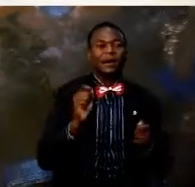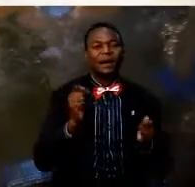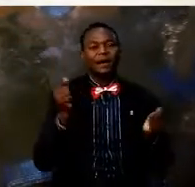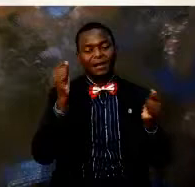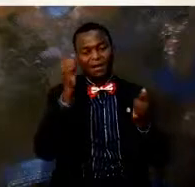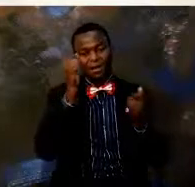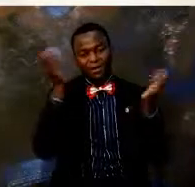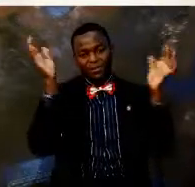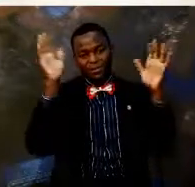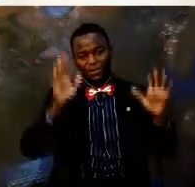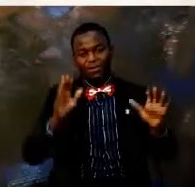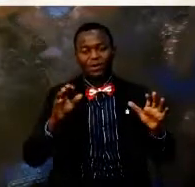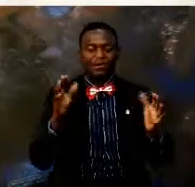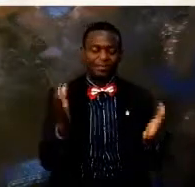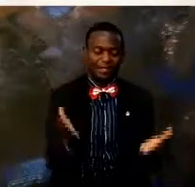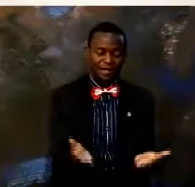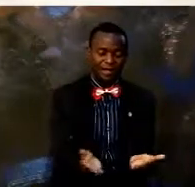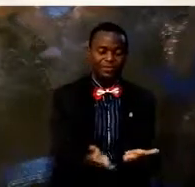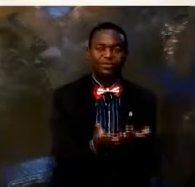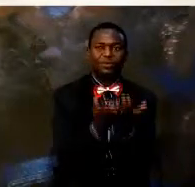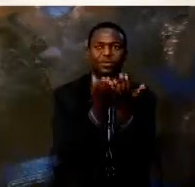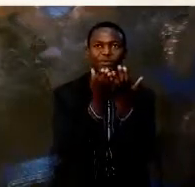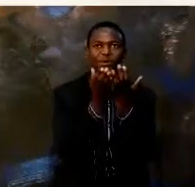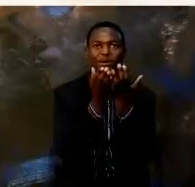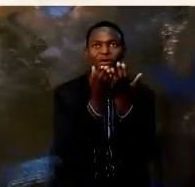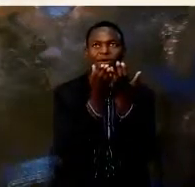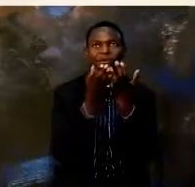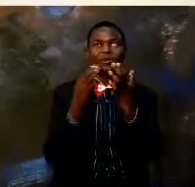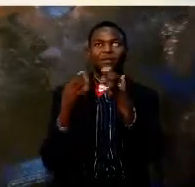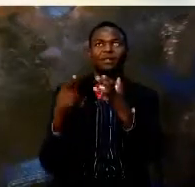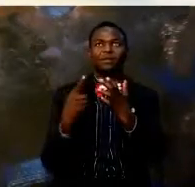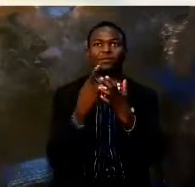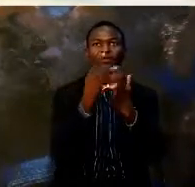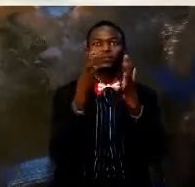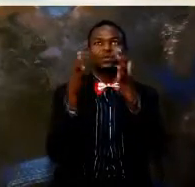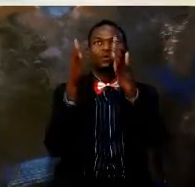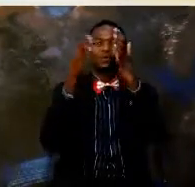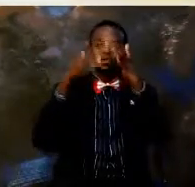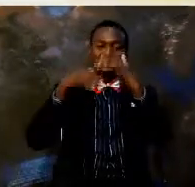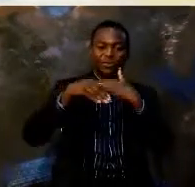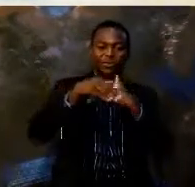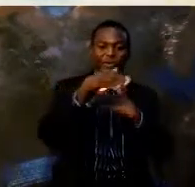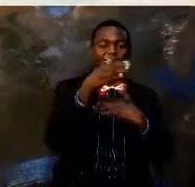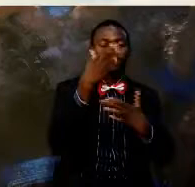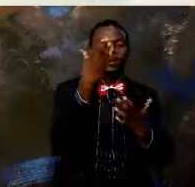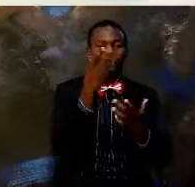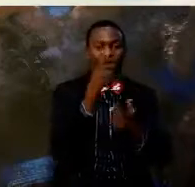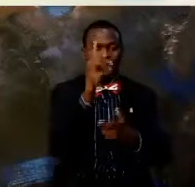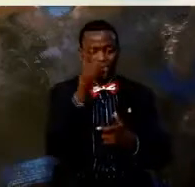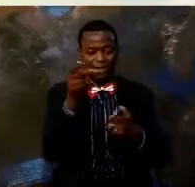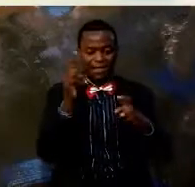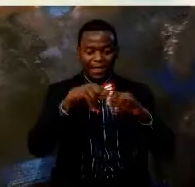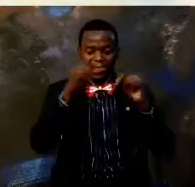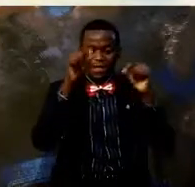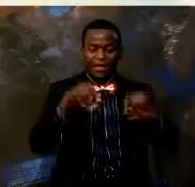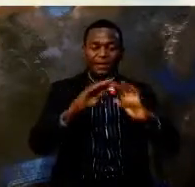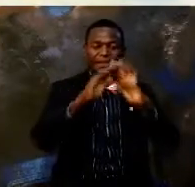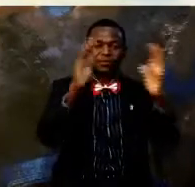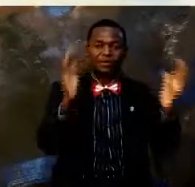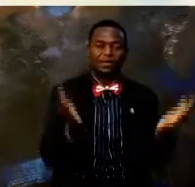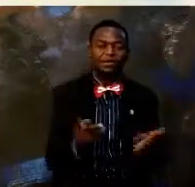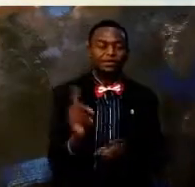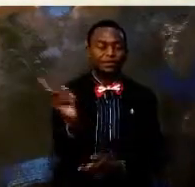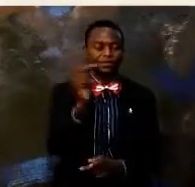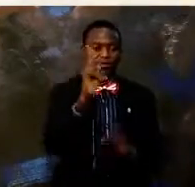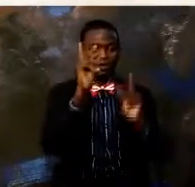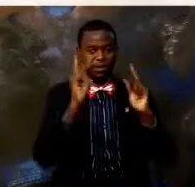akaaminiwa, kisha akachukuliwa kwenda juu mbinguni. Tunaenda kwa aliyekaa hapa duniani, na sio wa